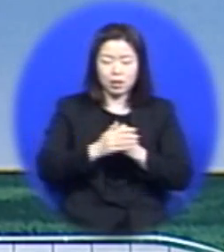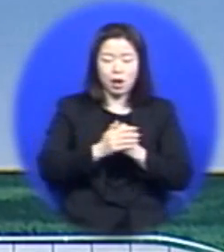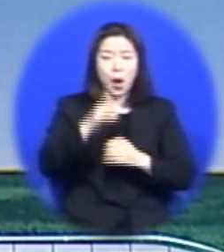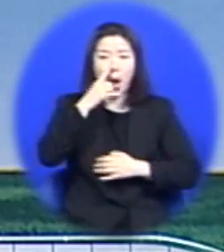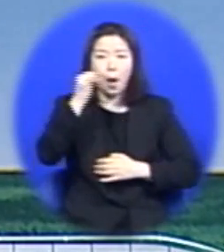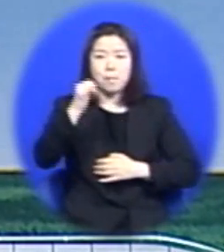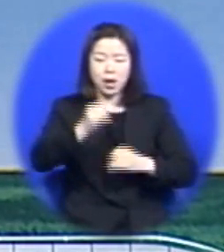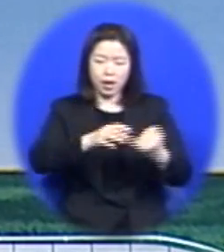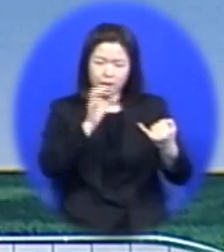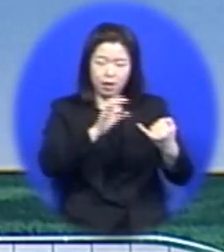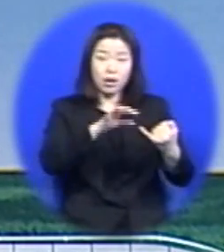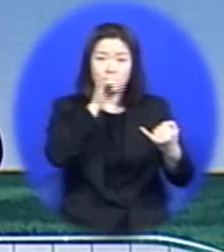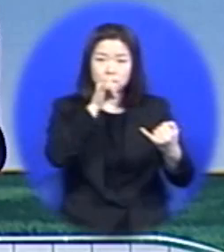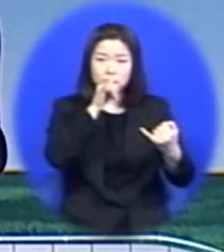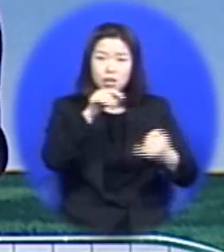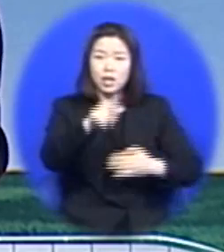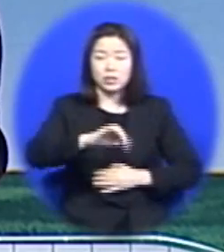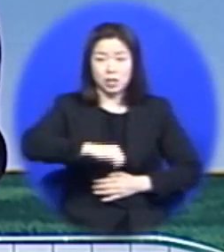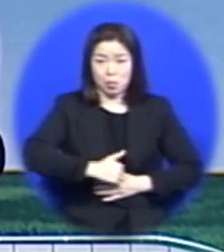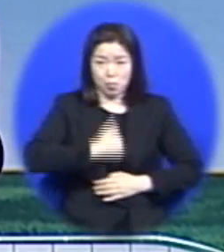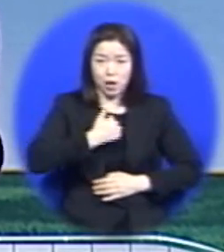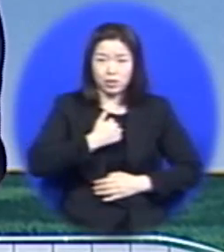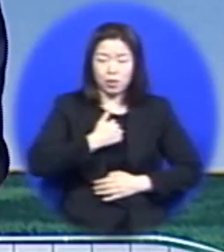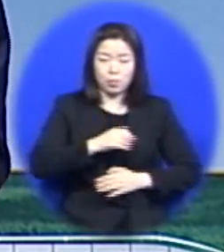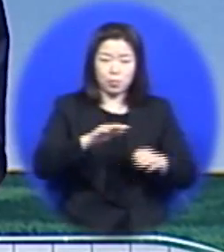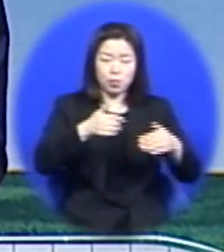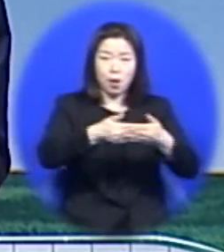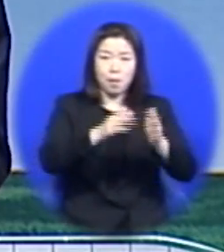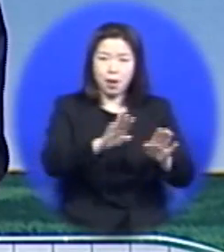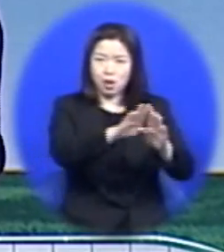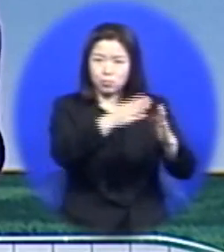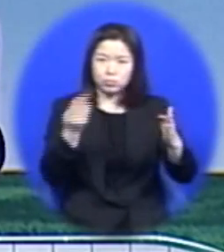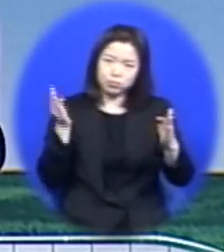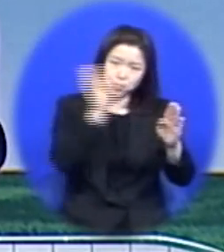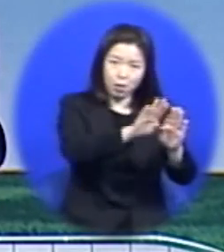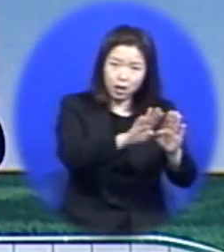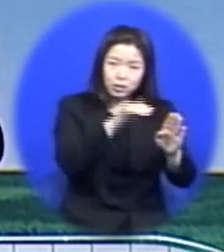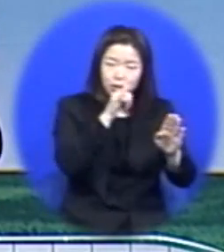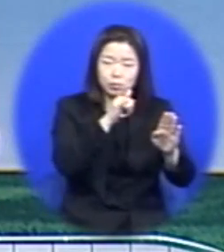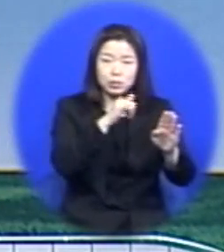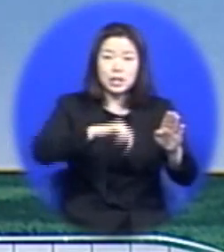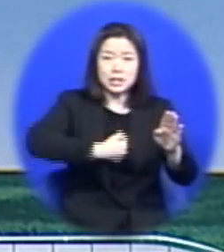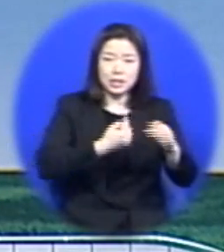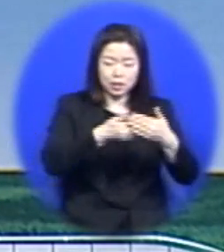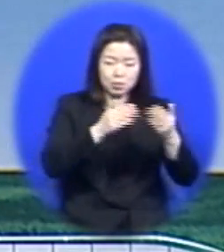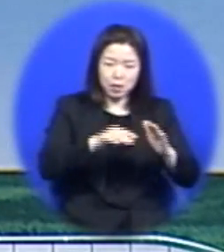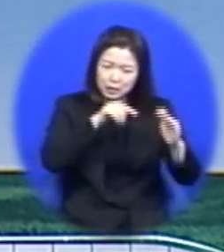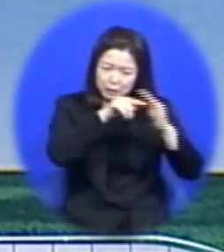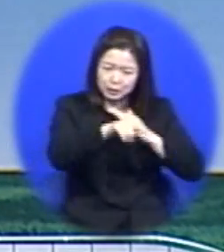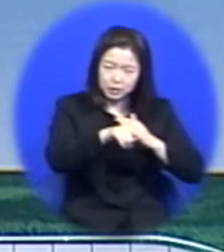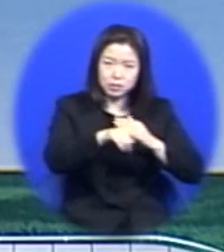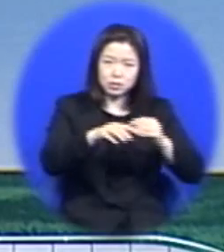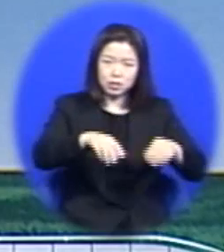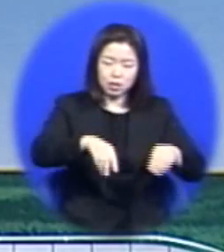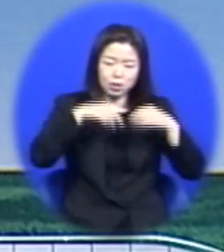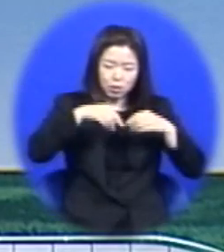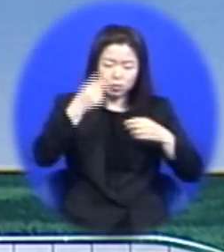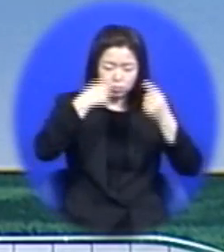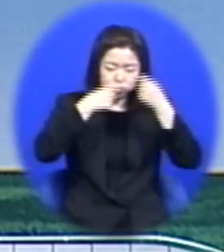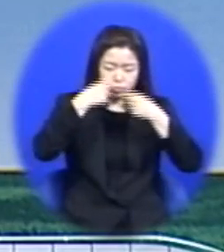받았습니다. 그게 화가 난다고 방문을 쾅 닫고 자기 방에 들어가서 침대 속에 들어가서